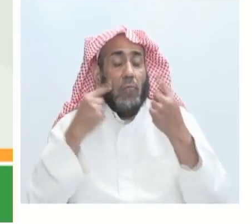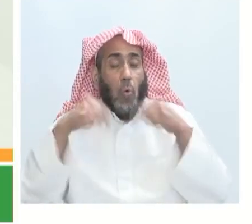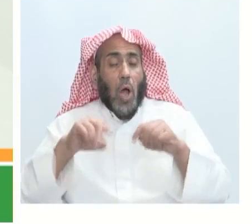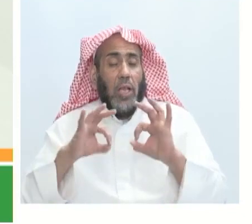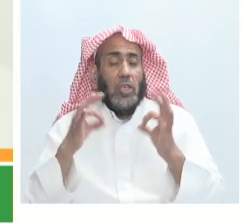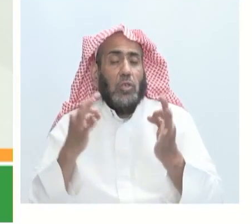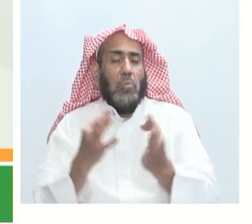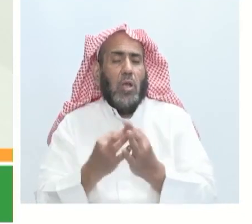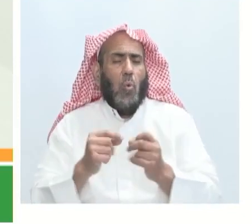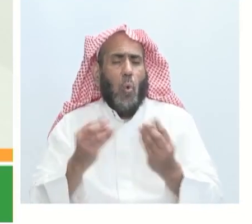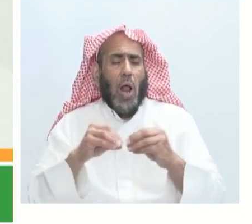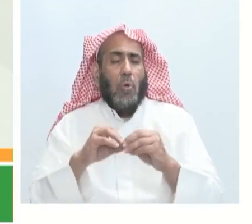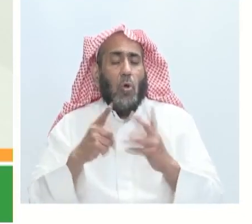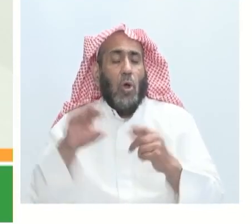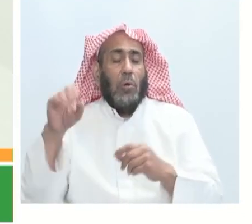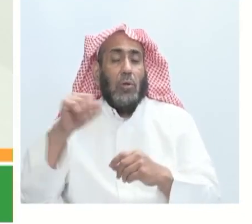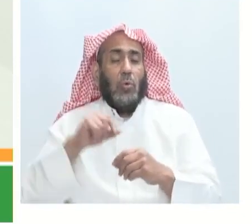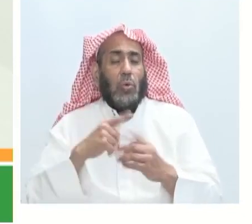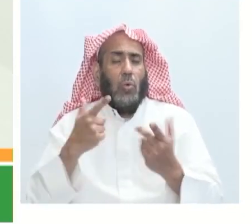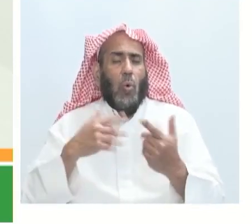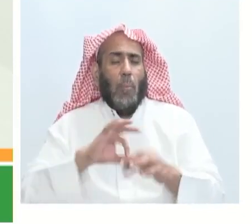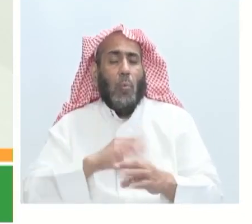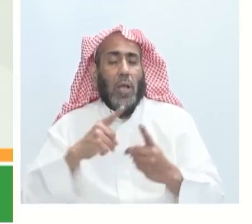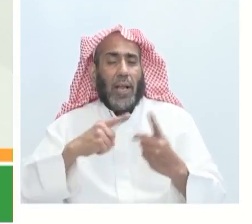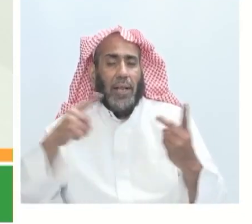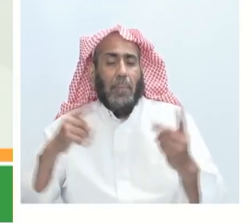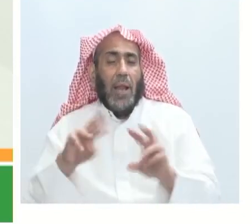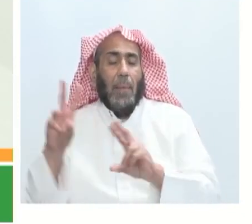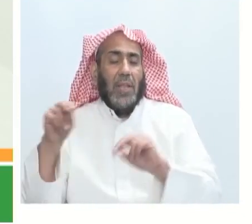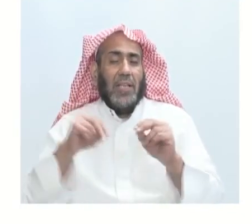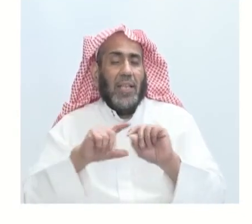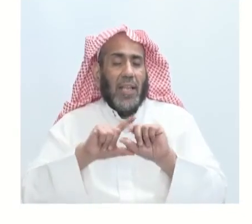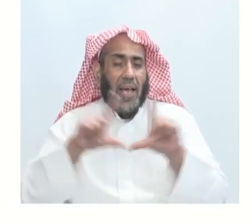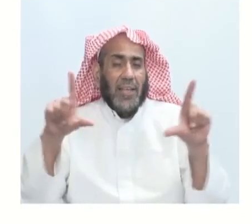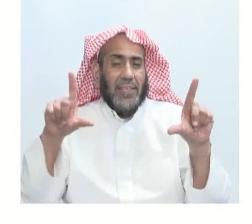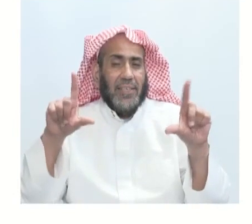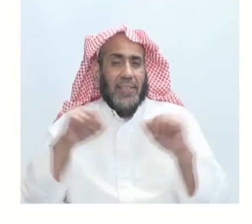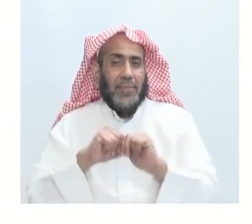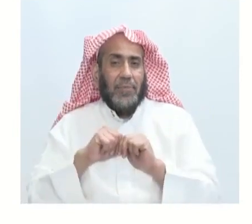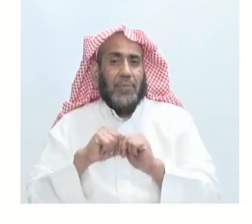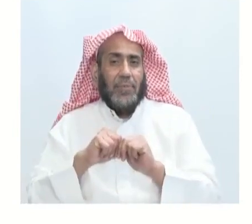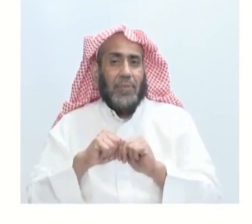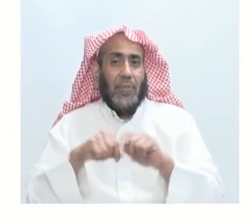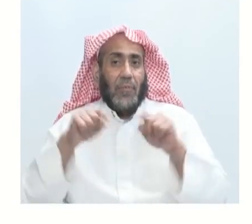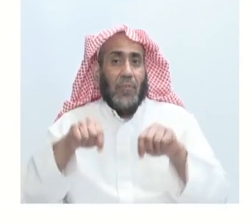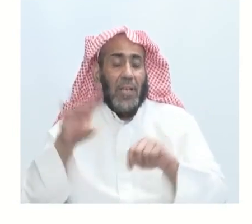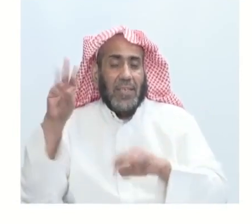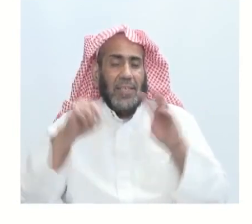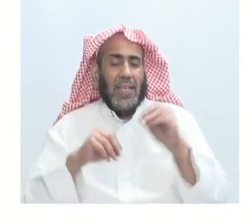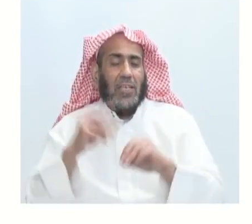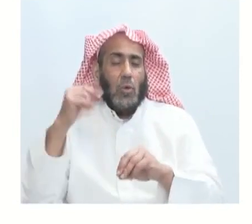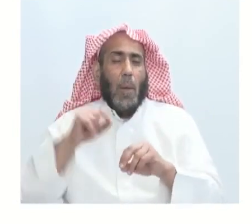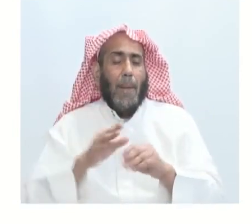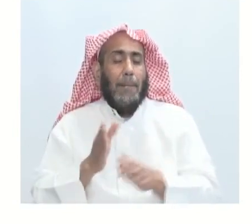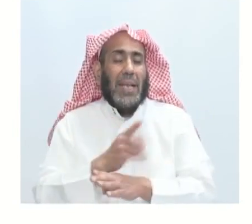الاجتماعيه غالب اب فرج وقصه عبد الله بوقس خدعتني بحبها الى اخره من الامثله التي ظهرت في التي ظهرت في القصه السعوديه